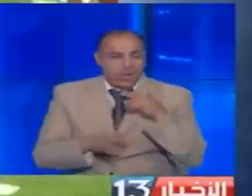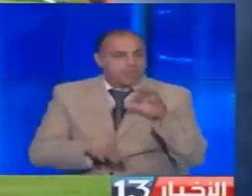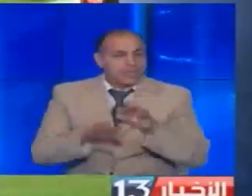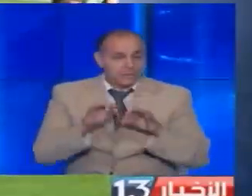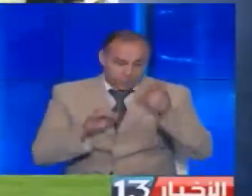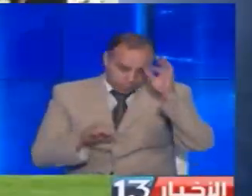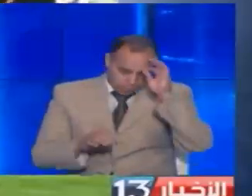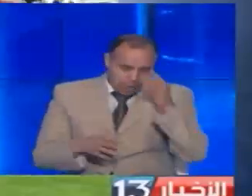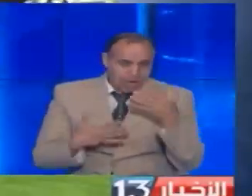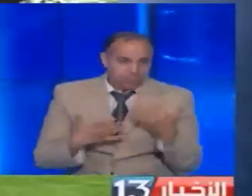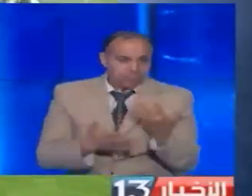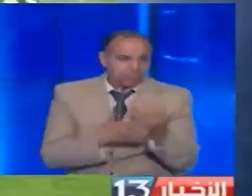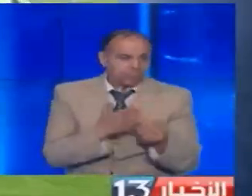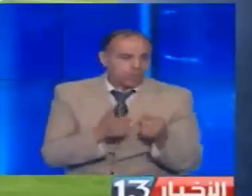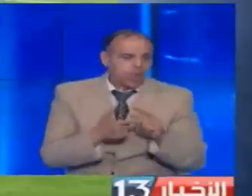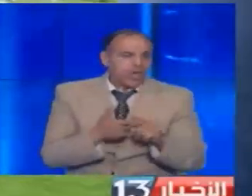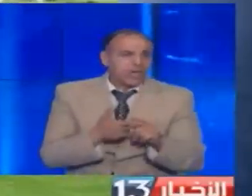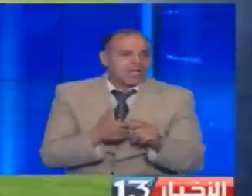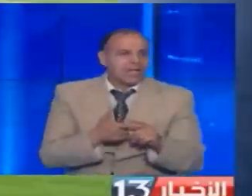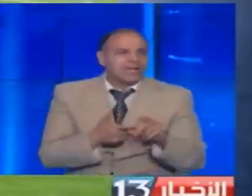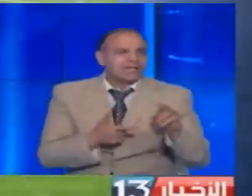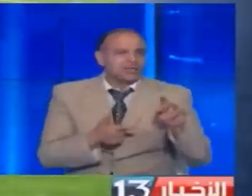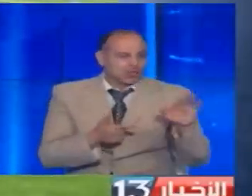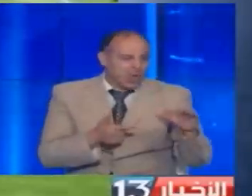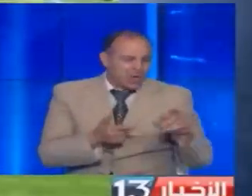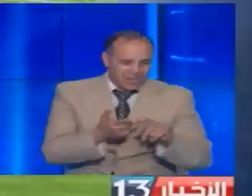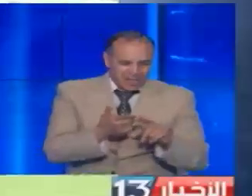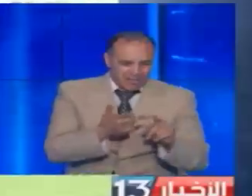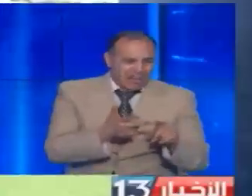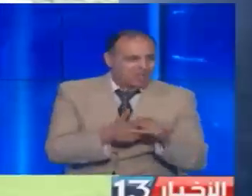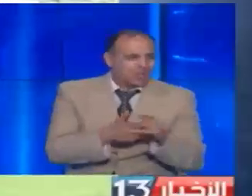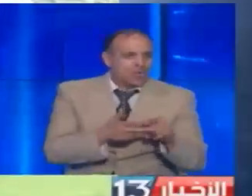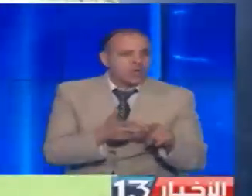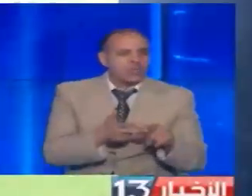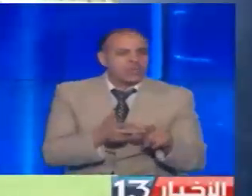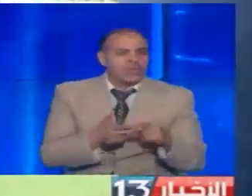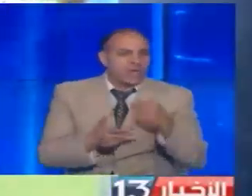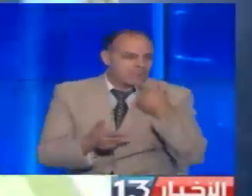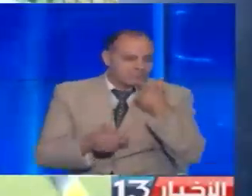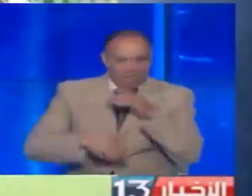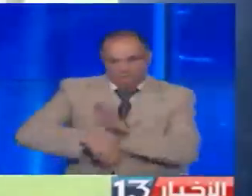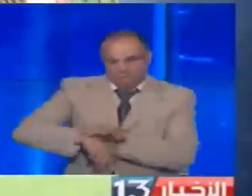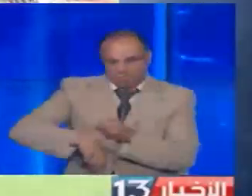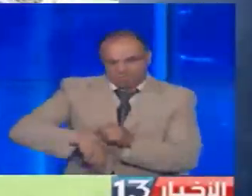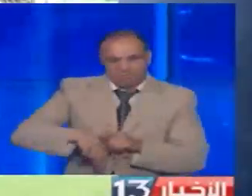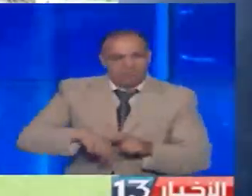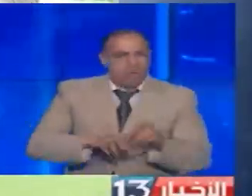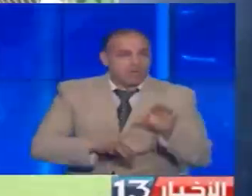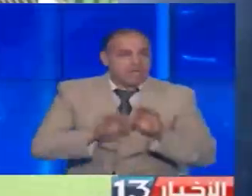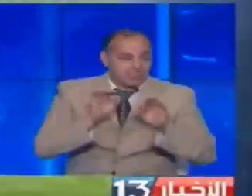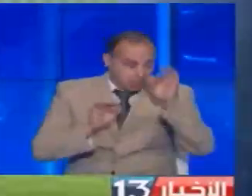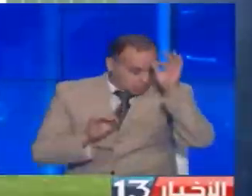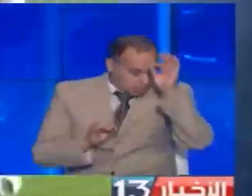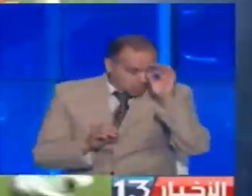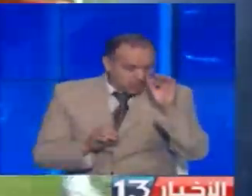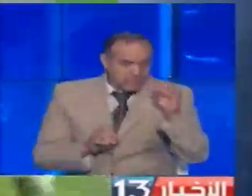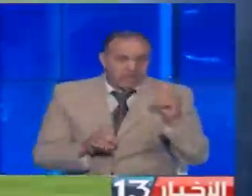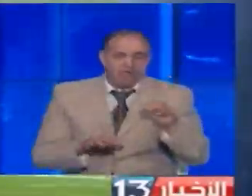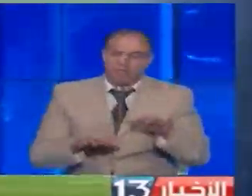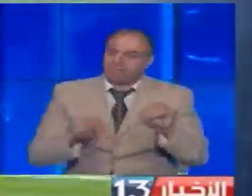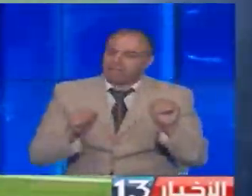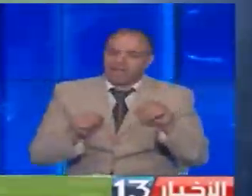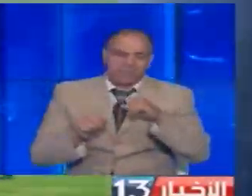المنتخب ستسجل غياب كل من ديلان براون وصيام بن يوسف بداعي الإصابة، وكان المنتخب الوطني غادر